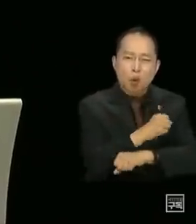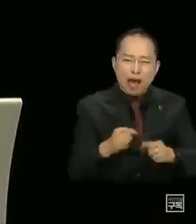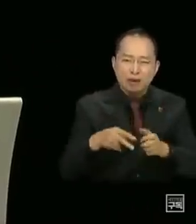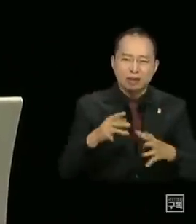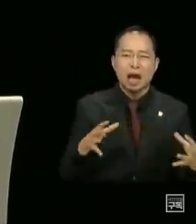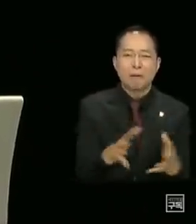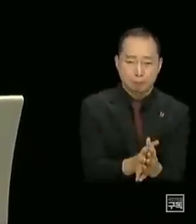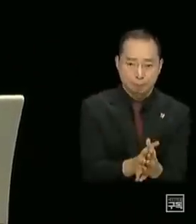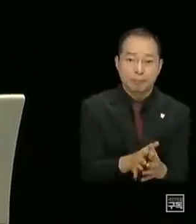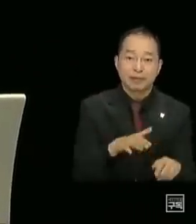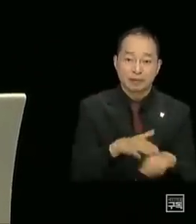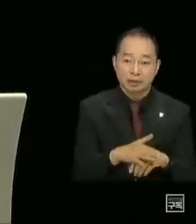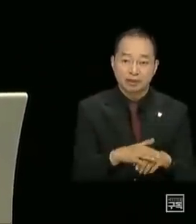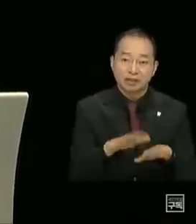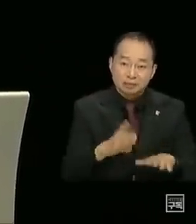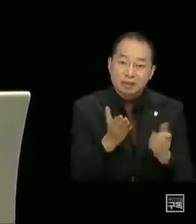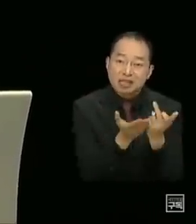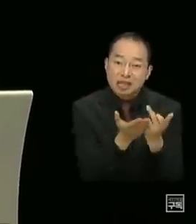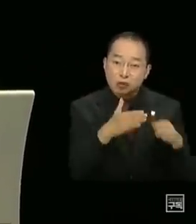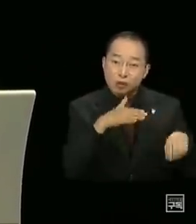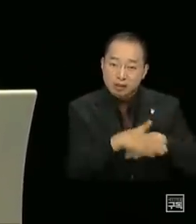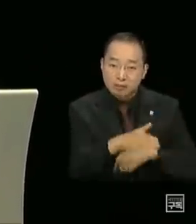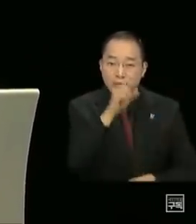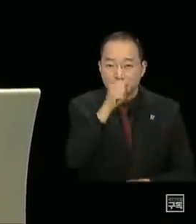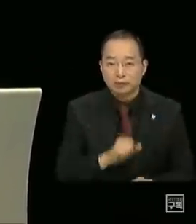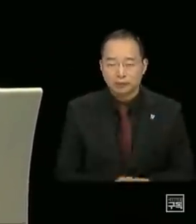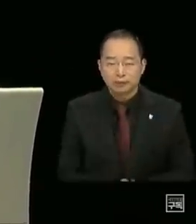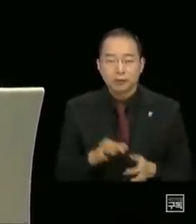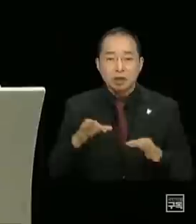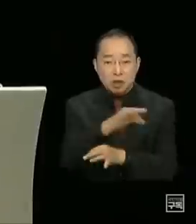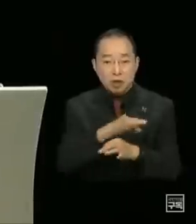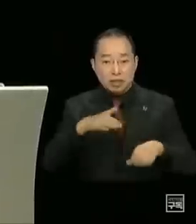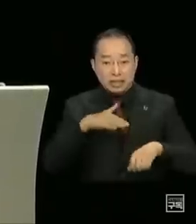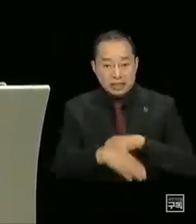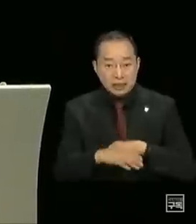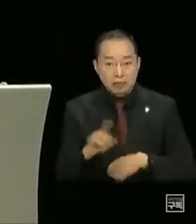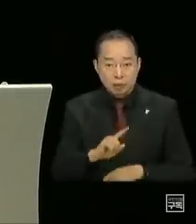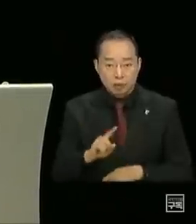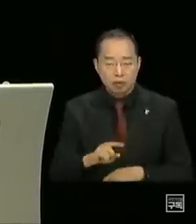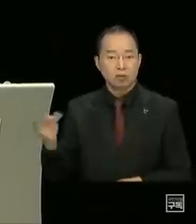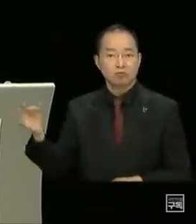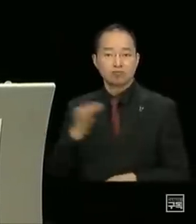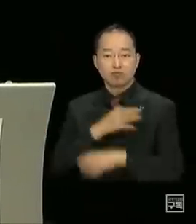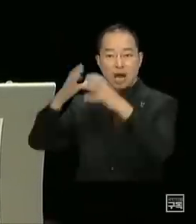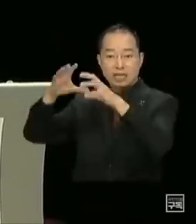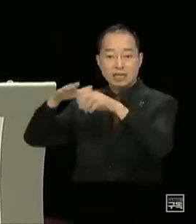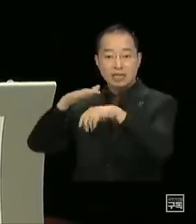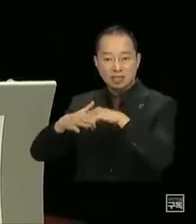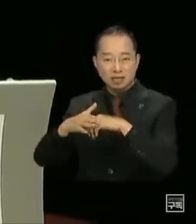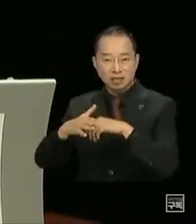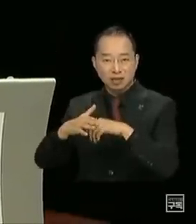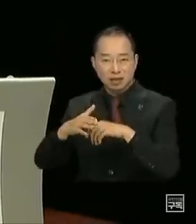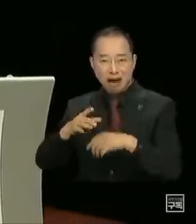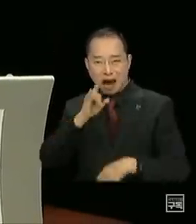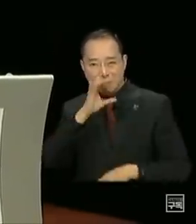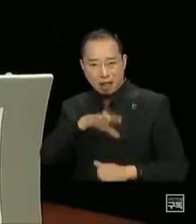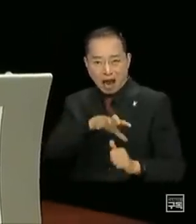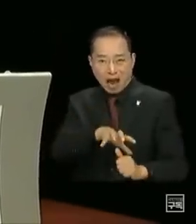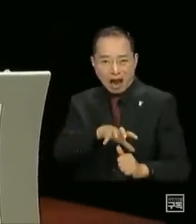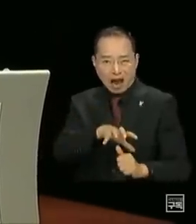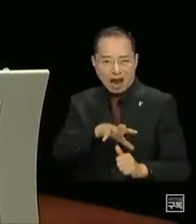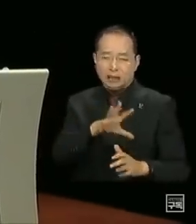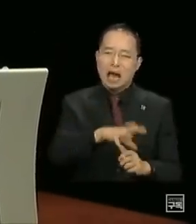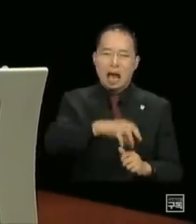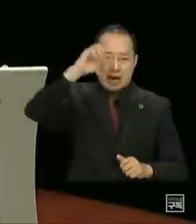합니다. 그리고 이제 경제 시스템도 선진국 시스템으로 규제를 전부 철폐하고 네거티브 시스템으로 한번